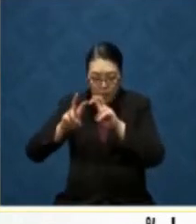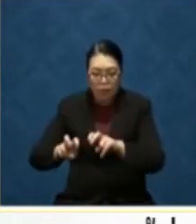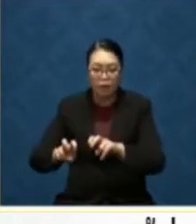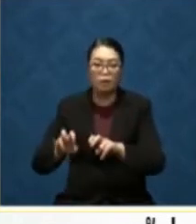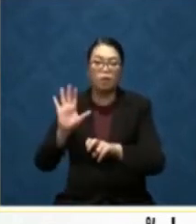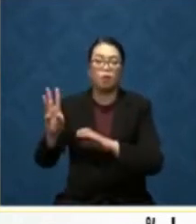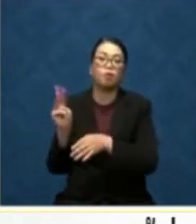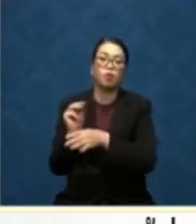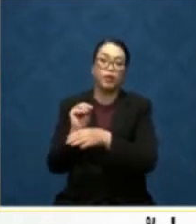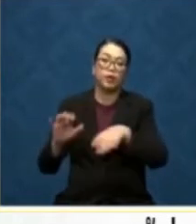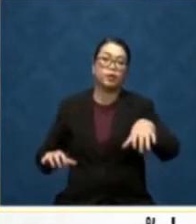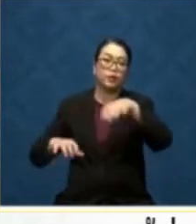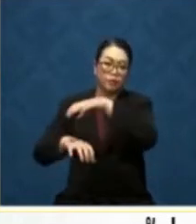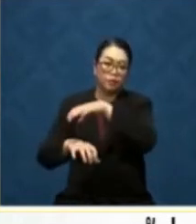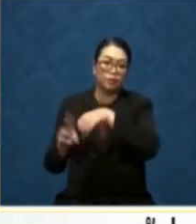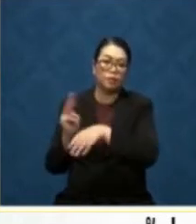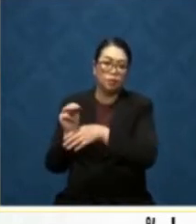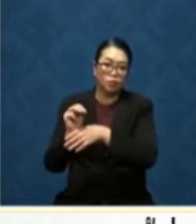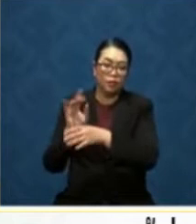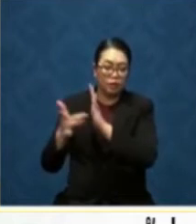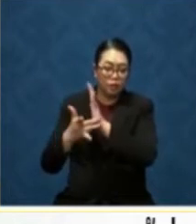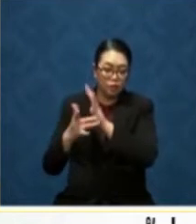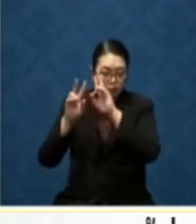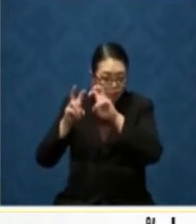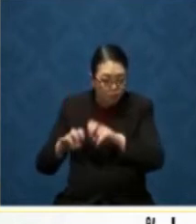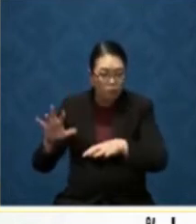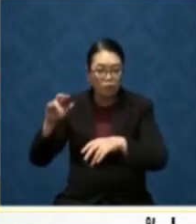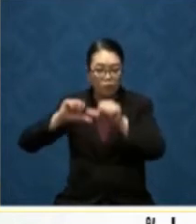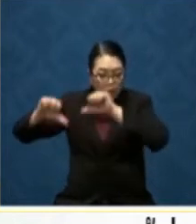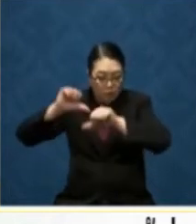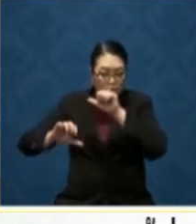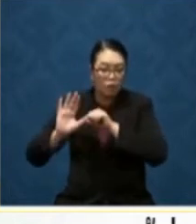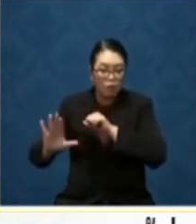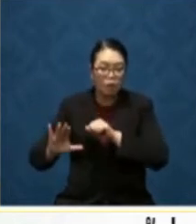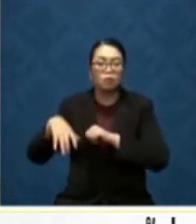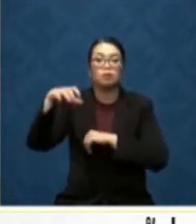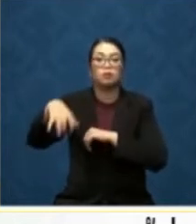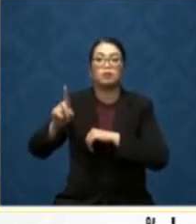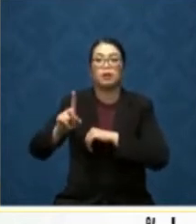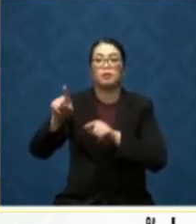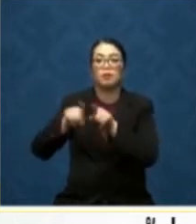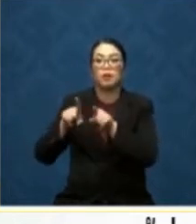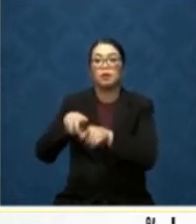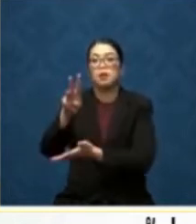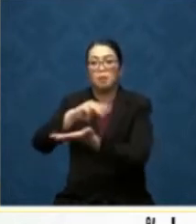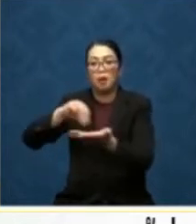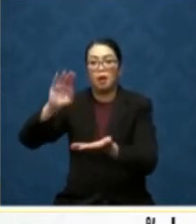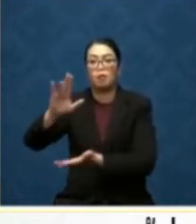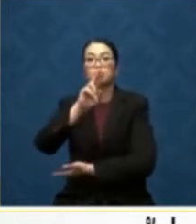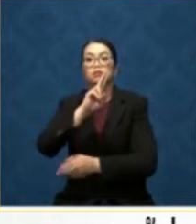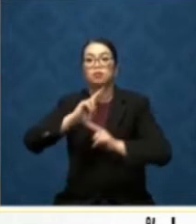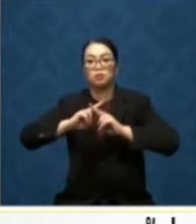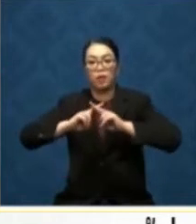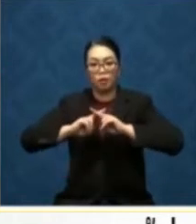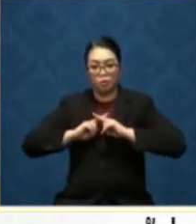าพรปลายใ้มุธิจุราพรโดยมีฐานะเป็สรบัธรมศกษาเอกกชนตามกฎหมายวา